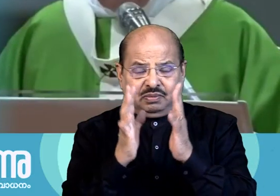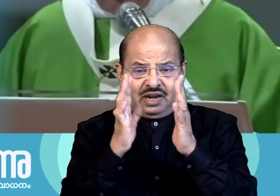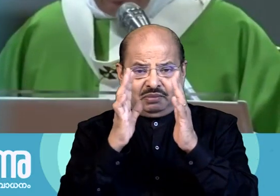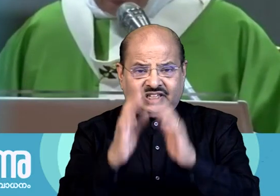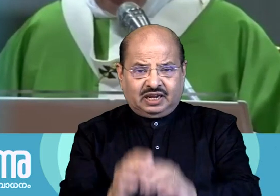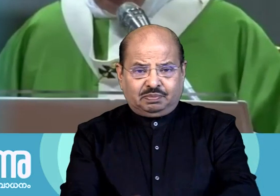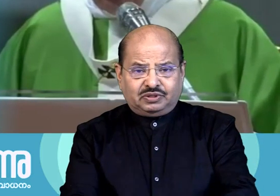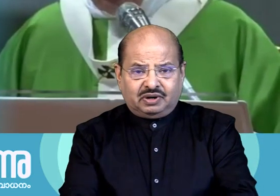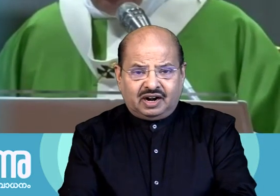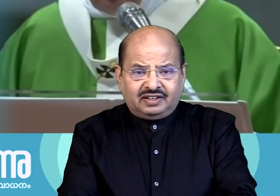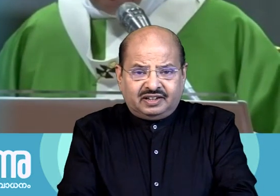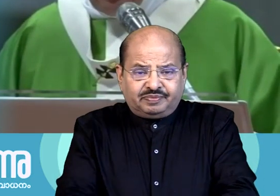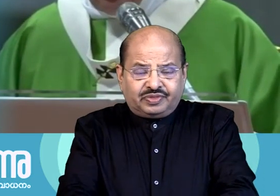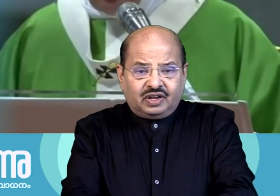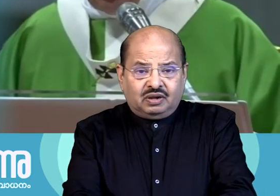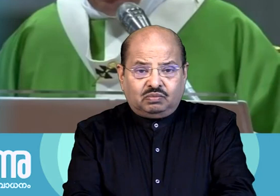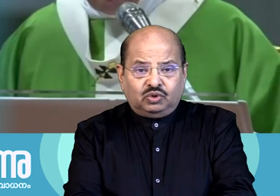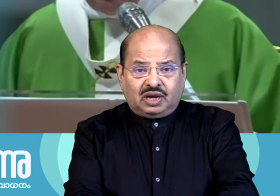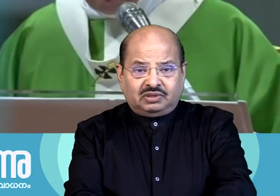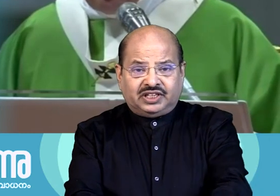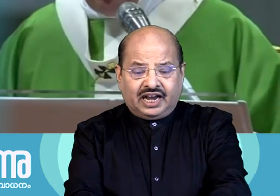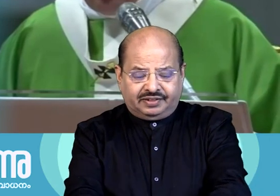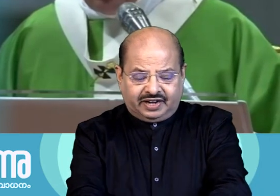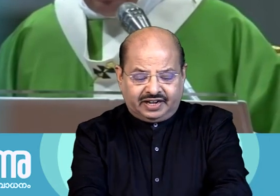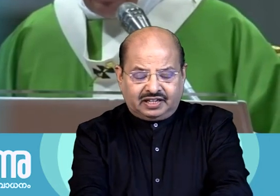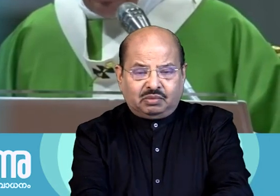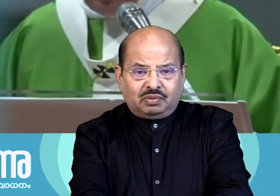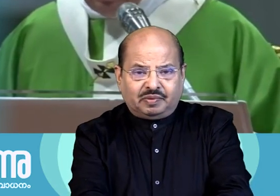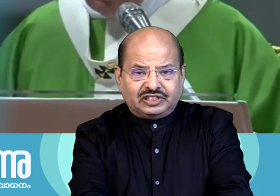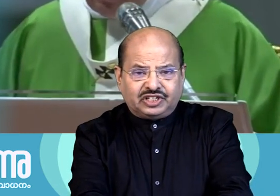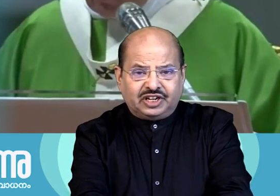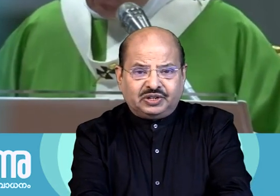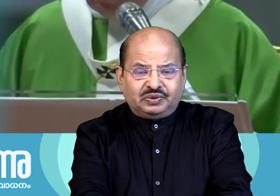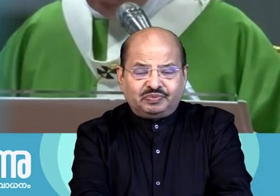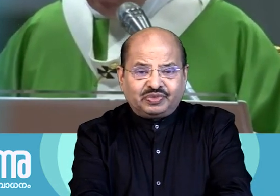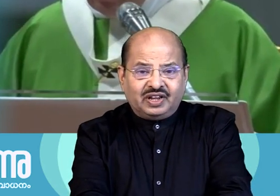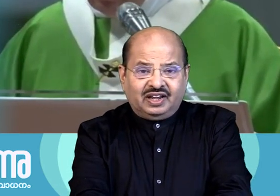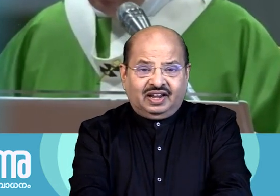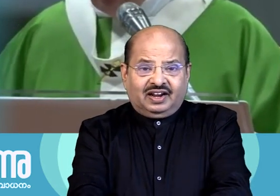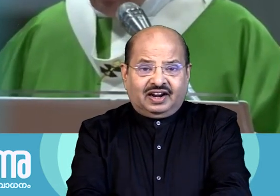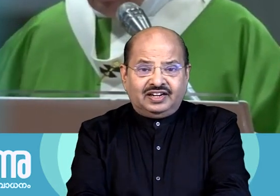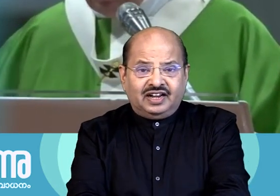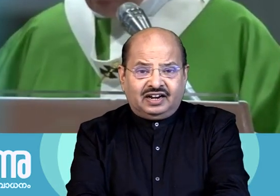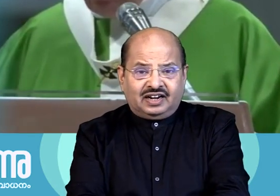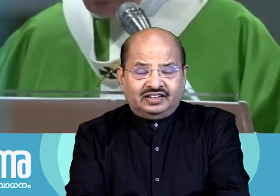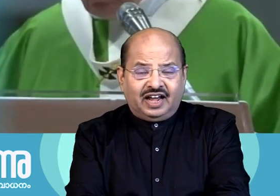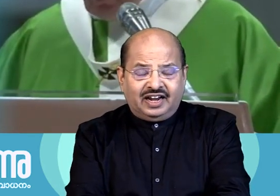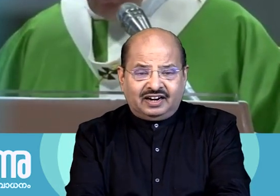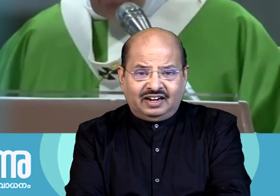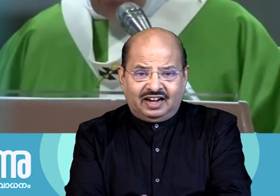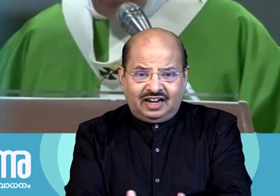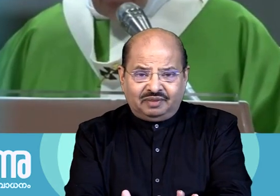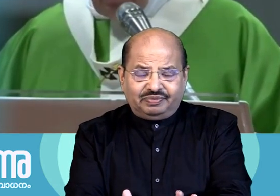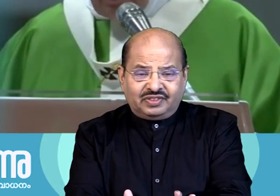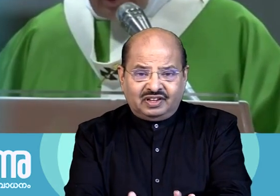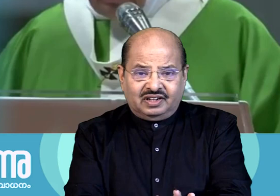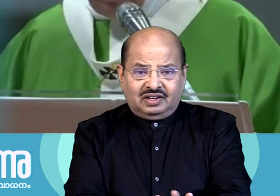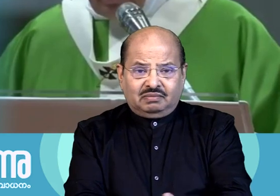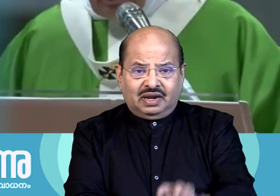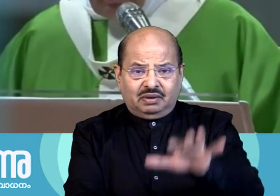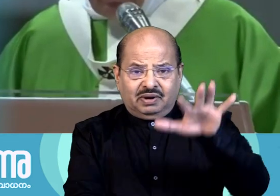ഇത് 9-ാമത്തെ എപ്പിസോഡാണിത്. 3-ാം അധ്യായത്തിലേക്ക് നമ്മൾ പ്രവേശിച്ചിരിക്കുന്നു. കഴിഞ്ഞ